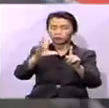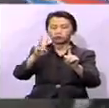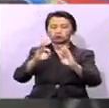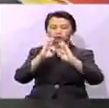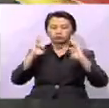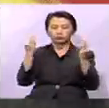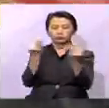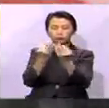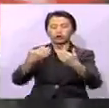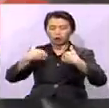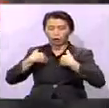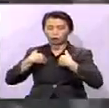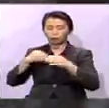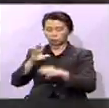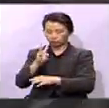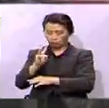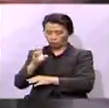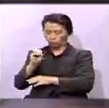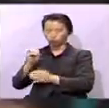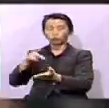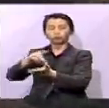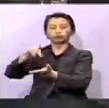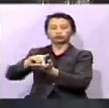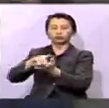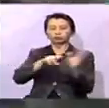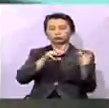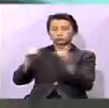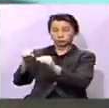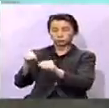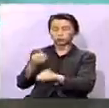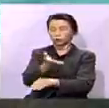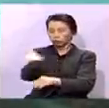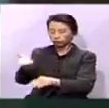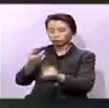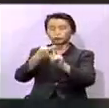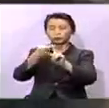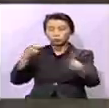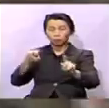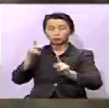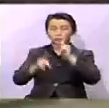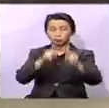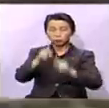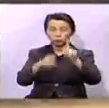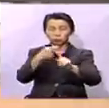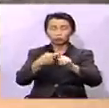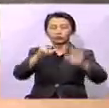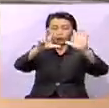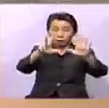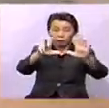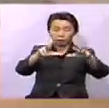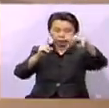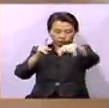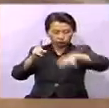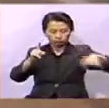1,236 keluarga berada di 60 buah pusat pemindahan. Dan mereka ini terdiri daripada penduduk di 8